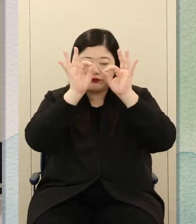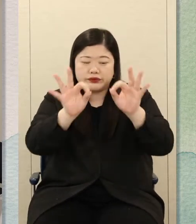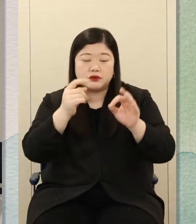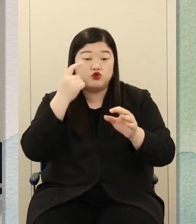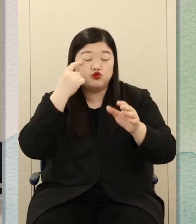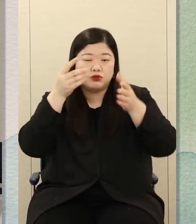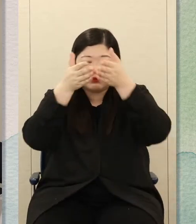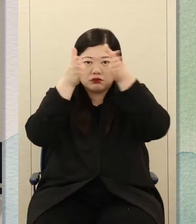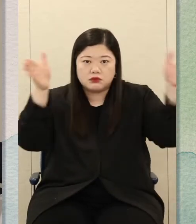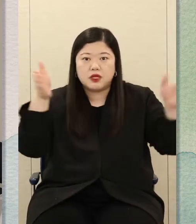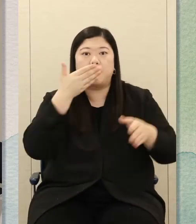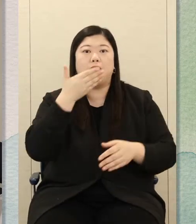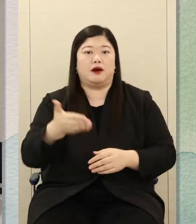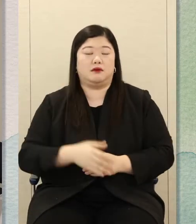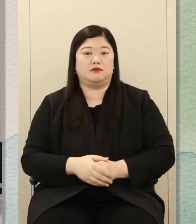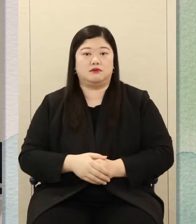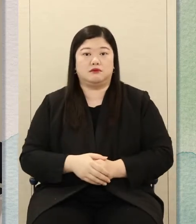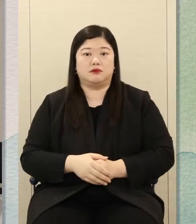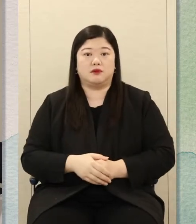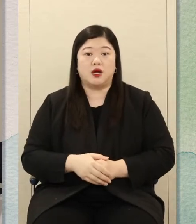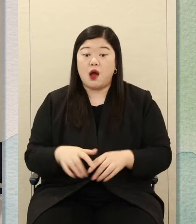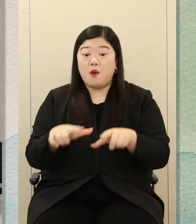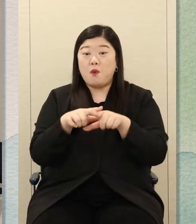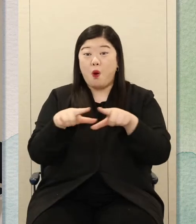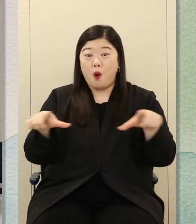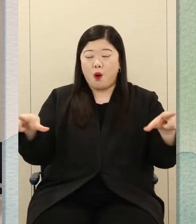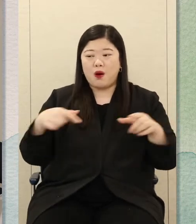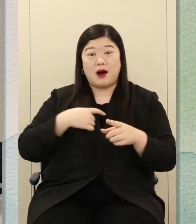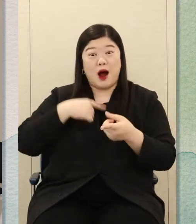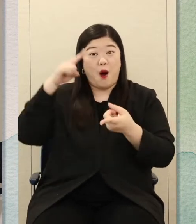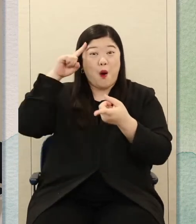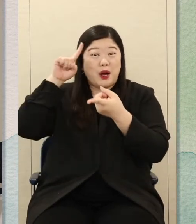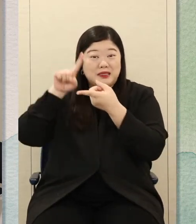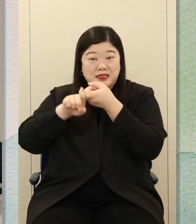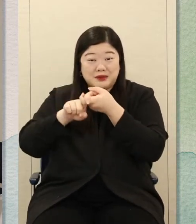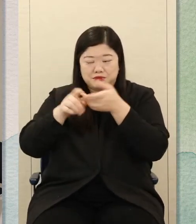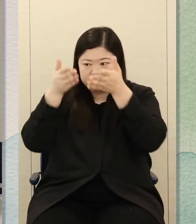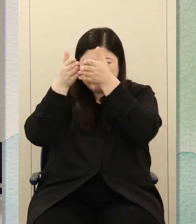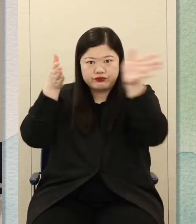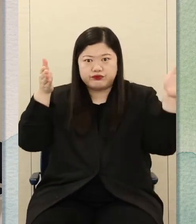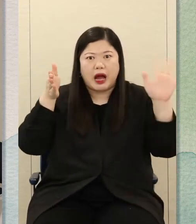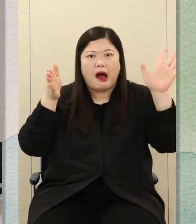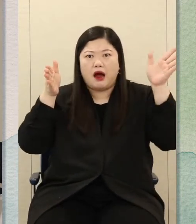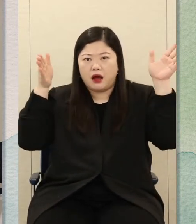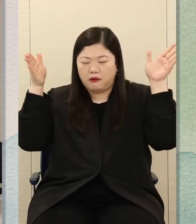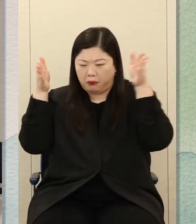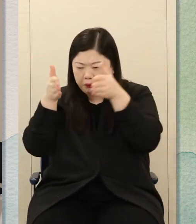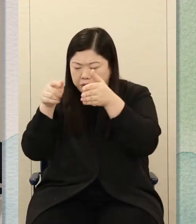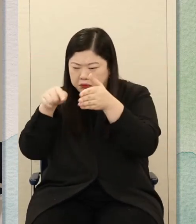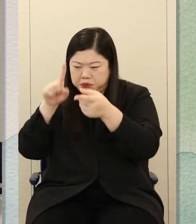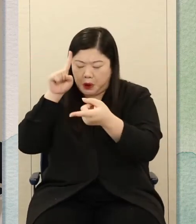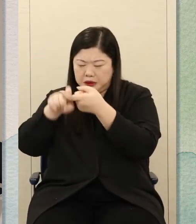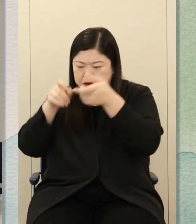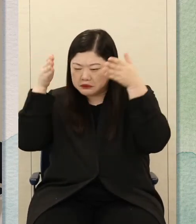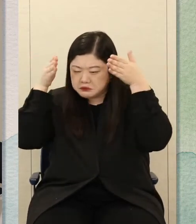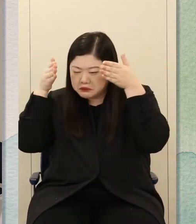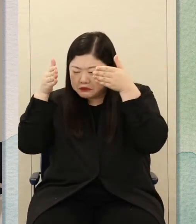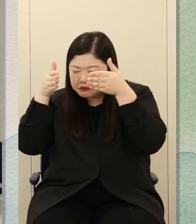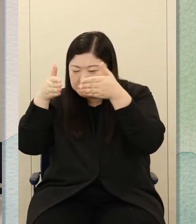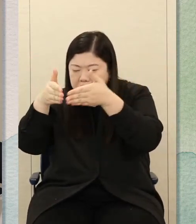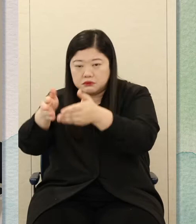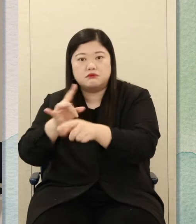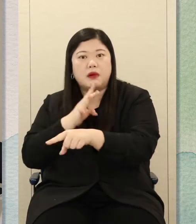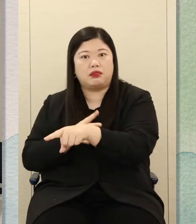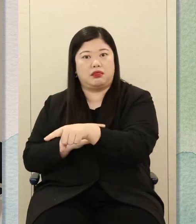중요하냐? 나의 관심사는 완전히 좁아요. 좁아서 나는 맨날 좋아하는 것만 계속 좋아하고 관심을